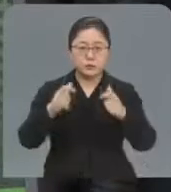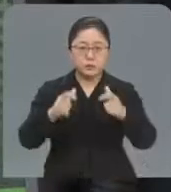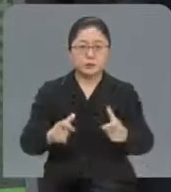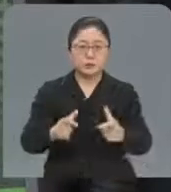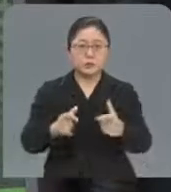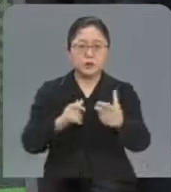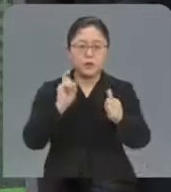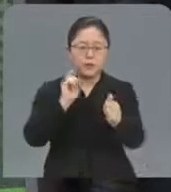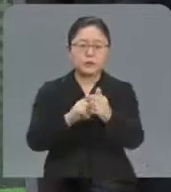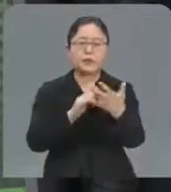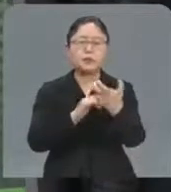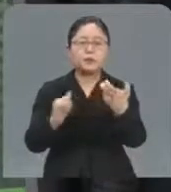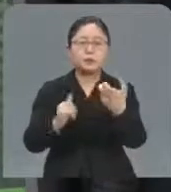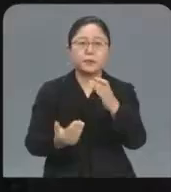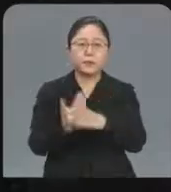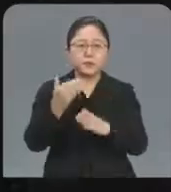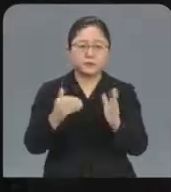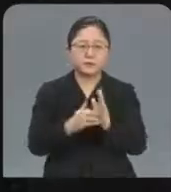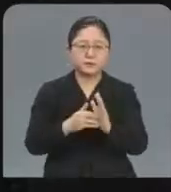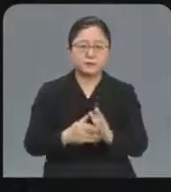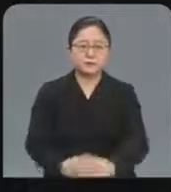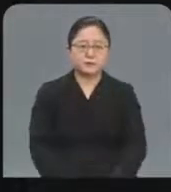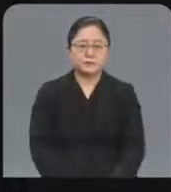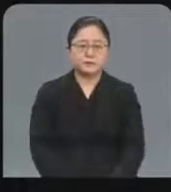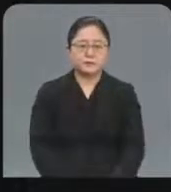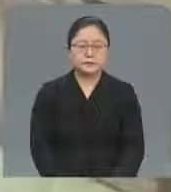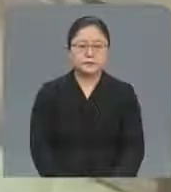중심으로 확진자 70여 명이 발생했습니다.